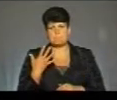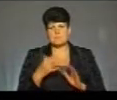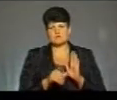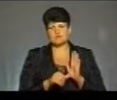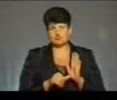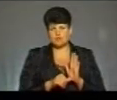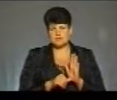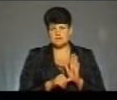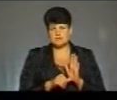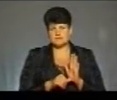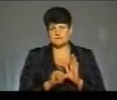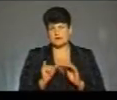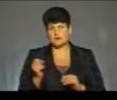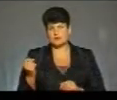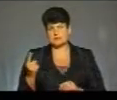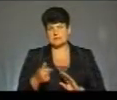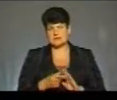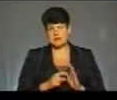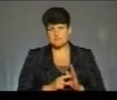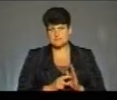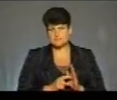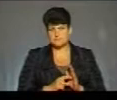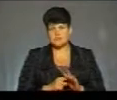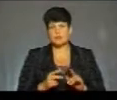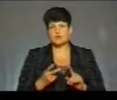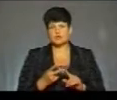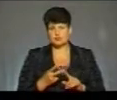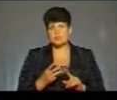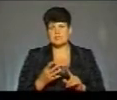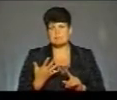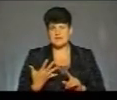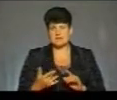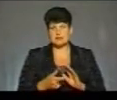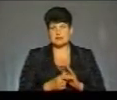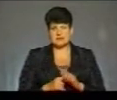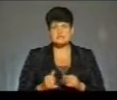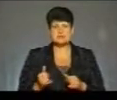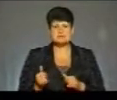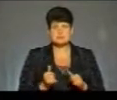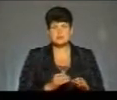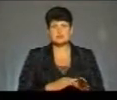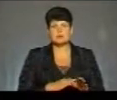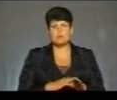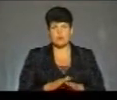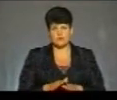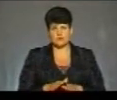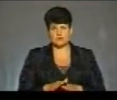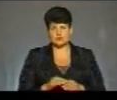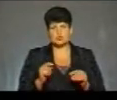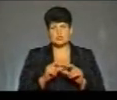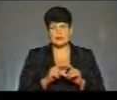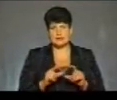6 та 11 класи. 2 і 5 класи забезпечені повністю